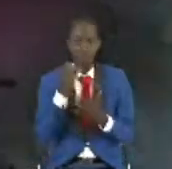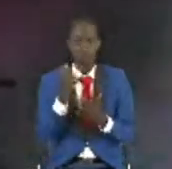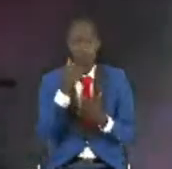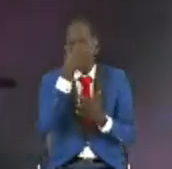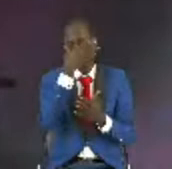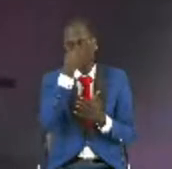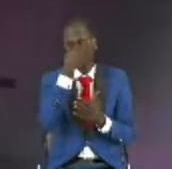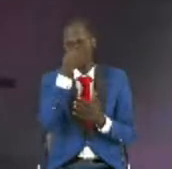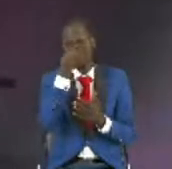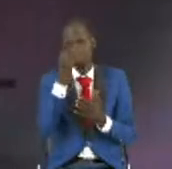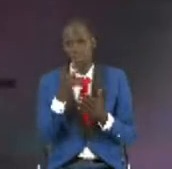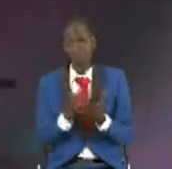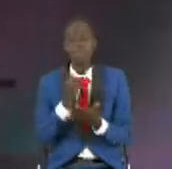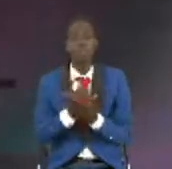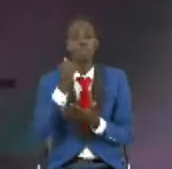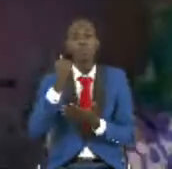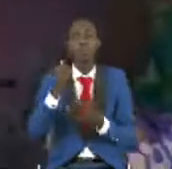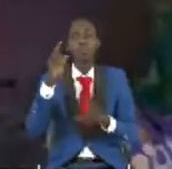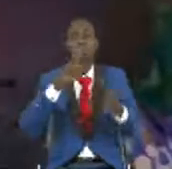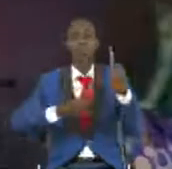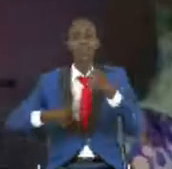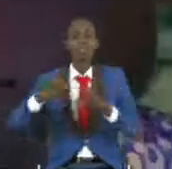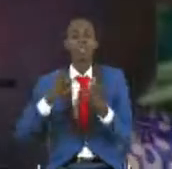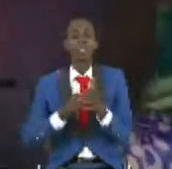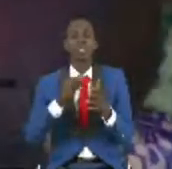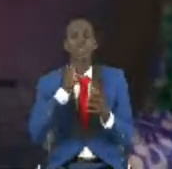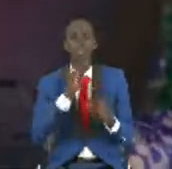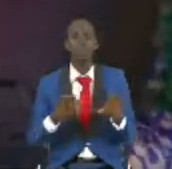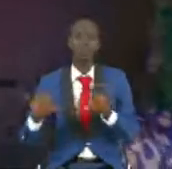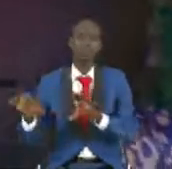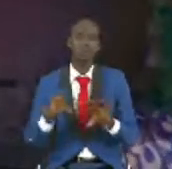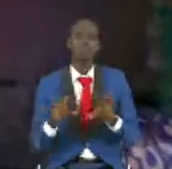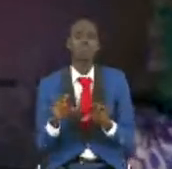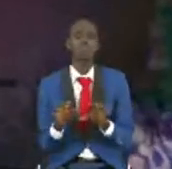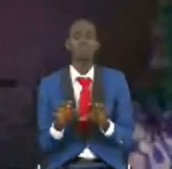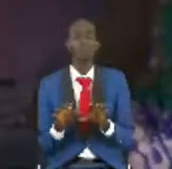C'est fait. Dis, c'est fait.